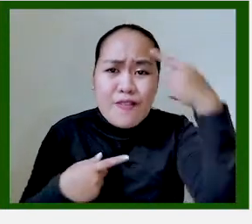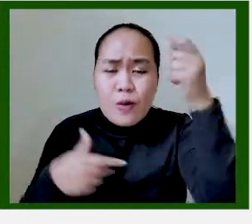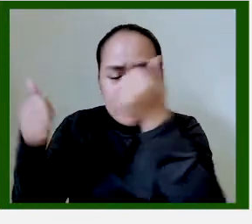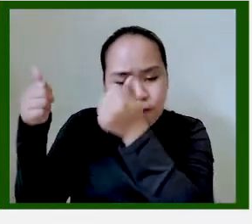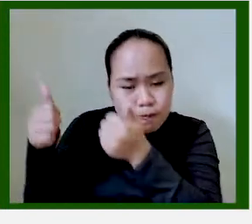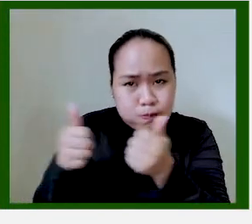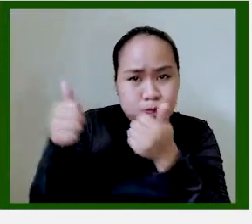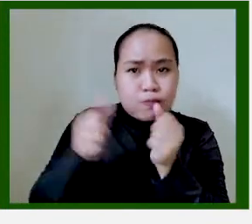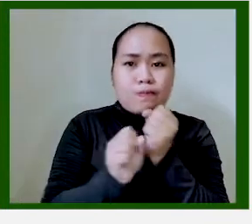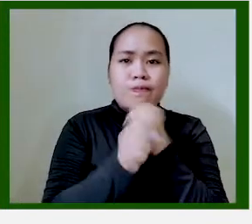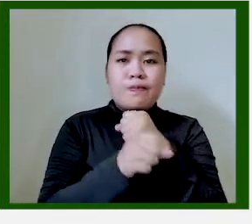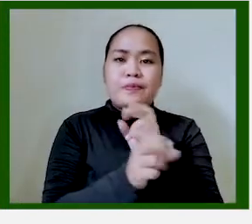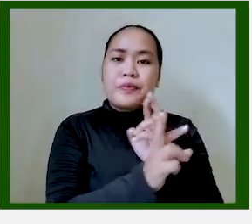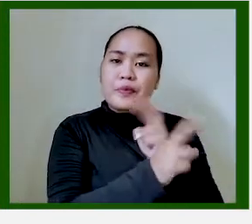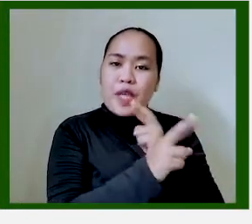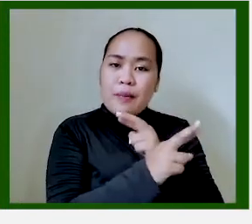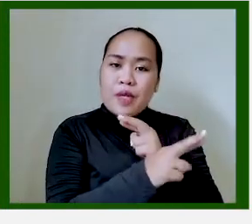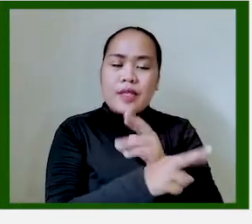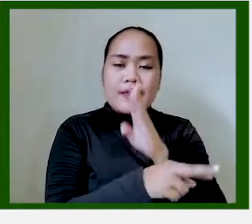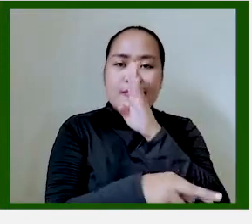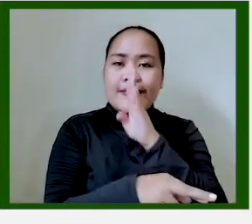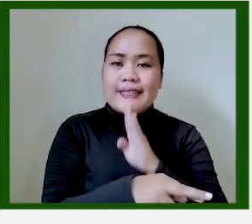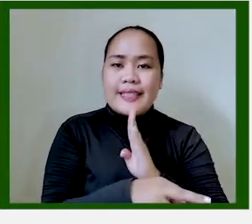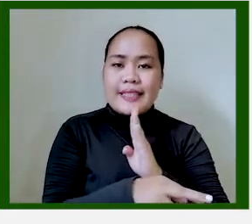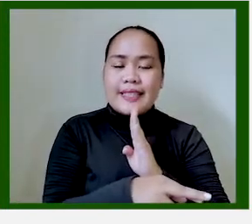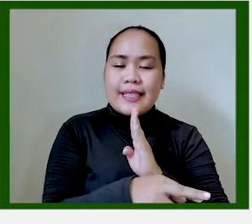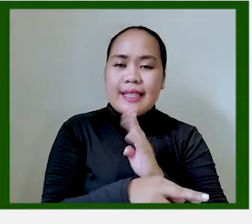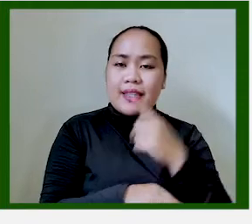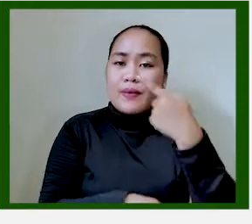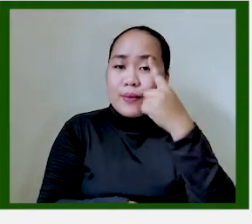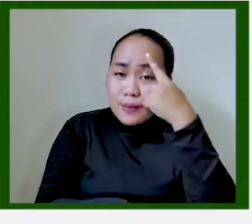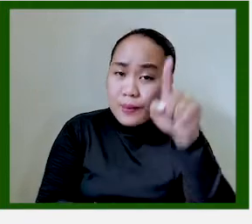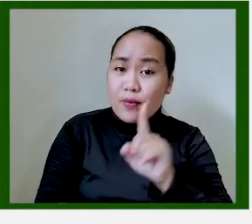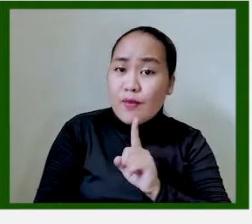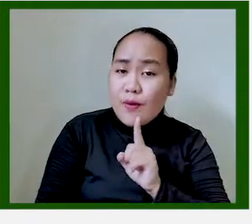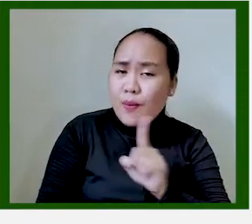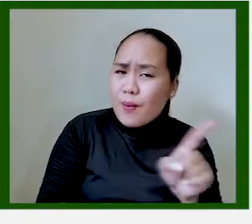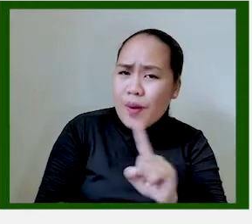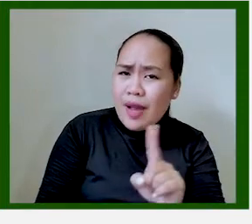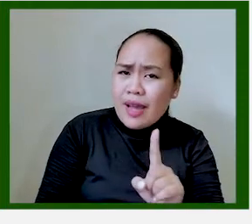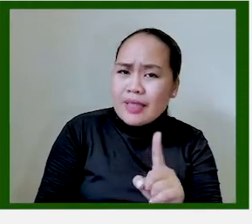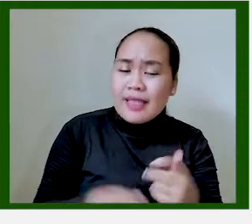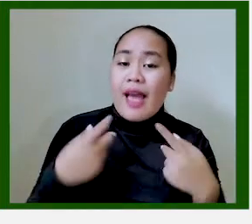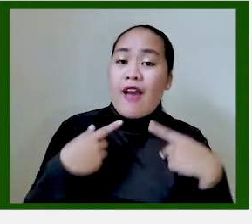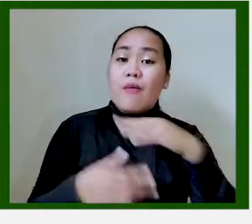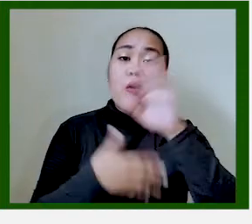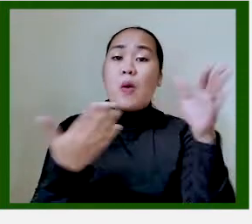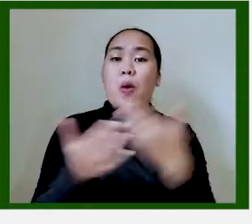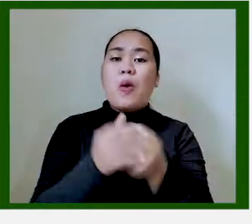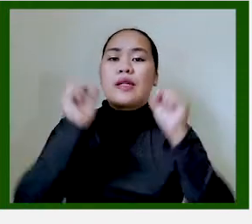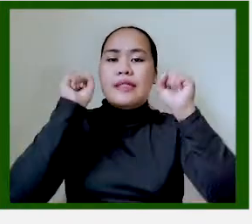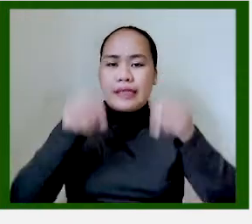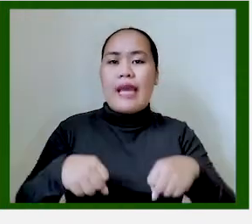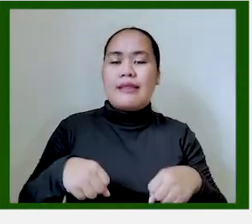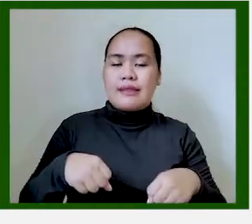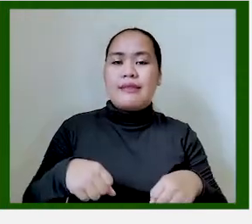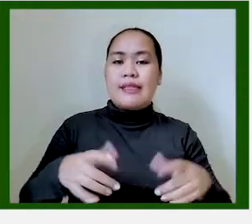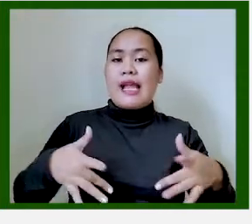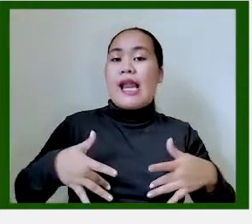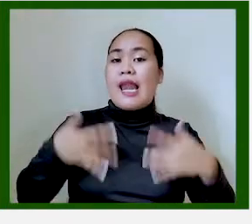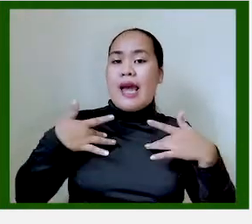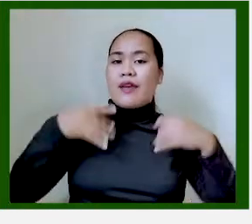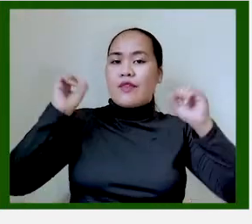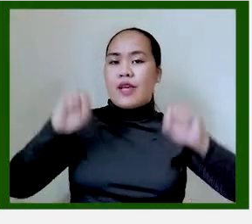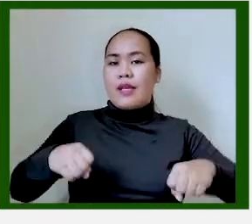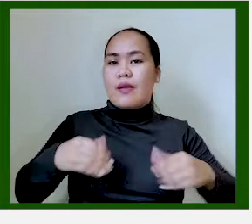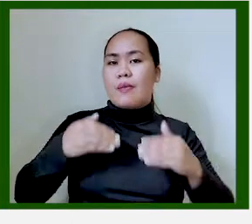ang naging sira, no? O ma-rectify kaagad, no? Para kumbaga lahat tayo, 'di ba? Life can move